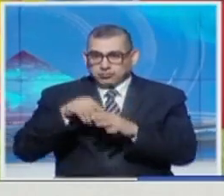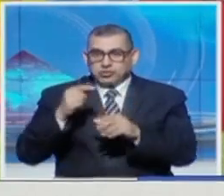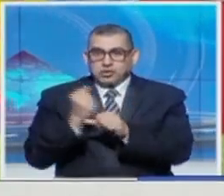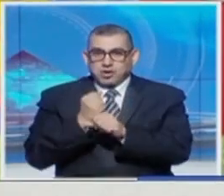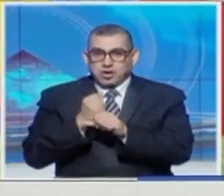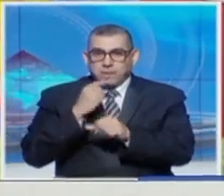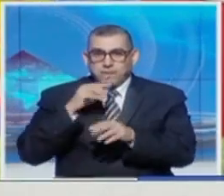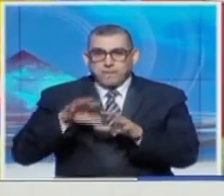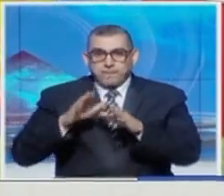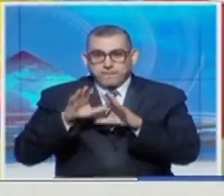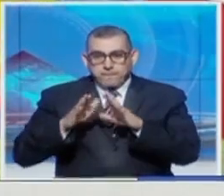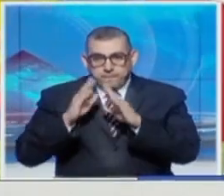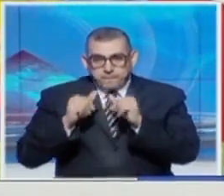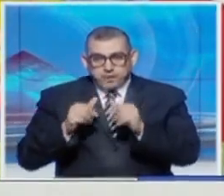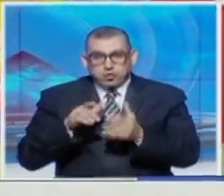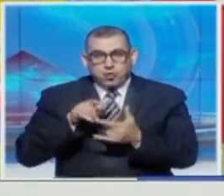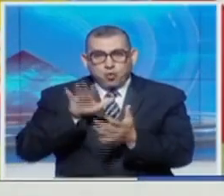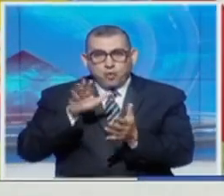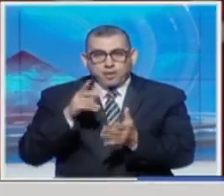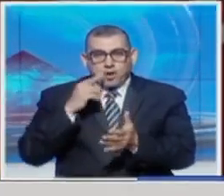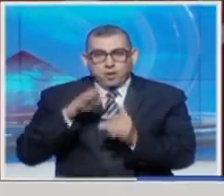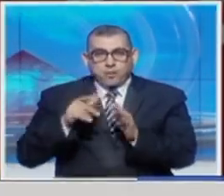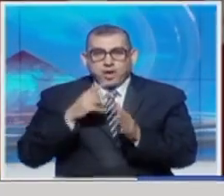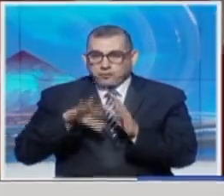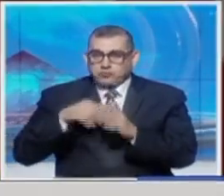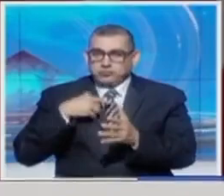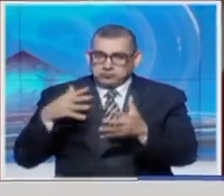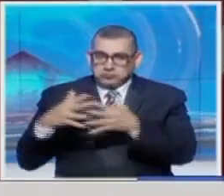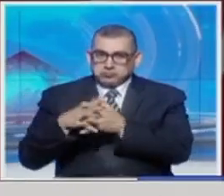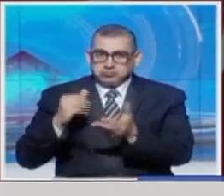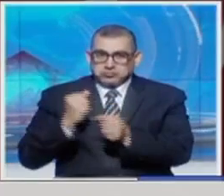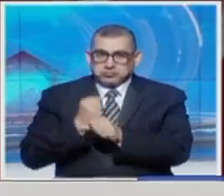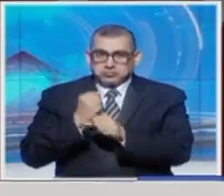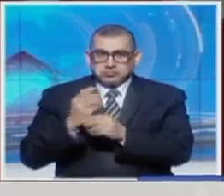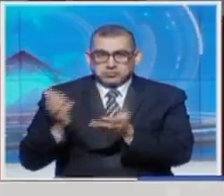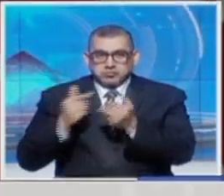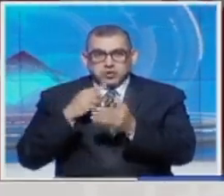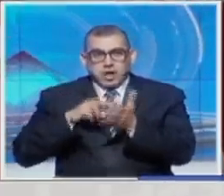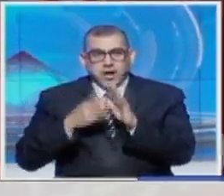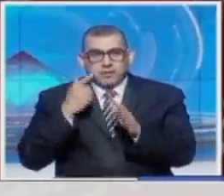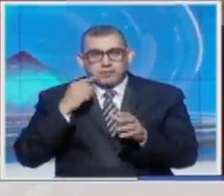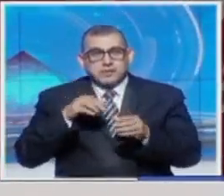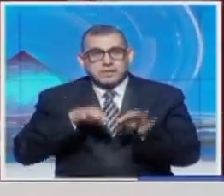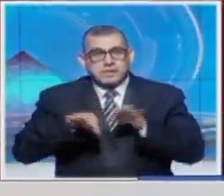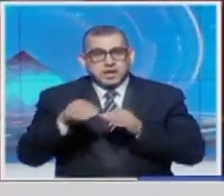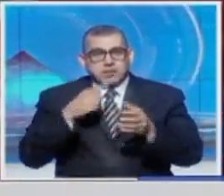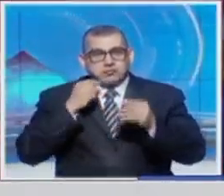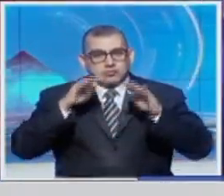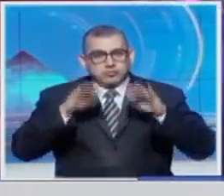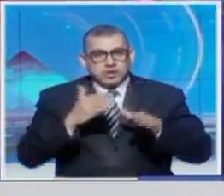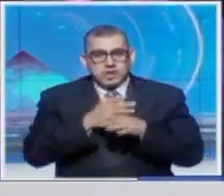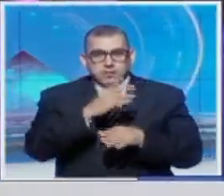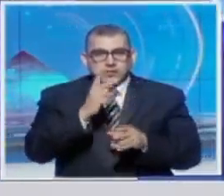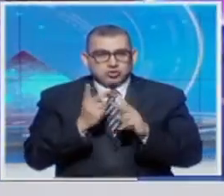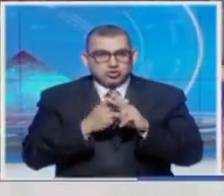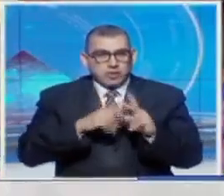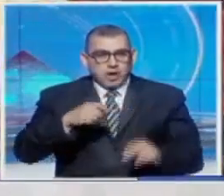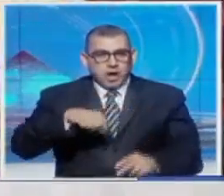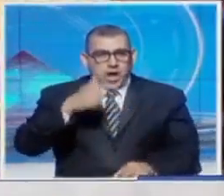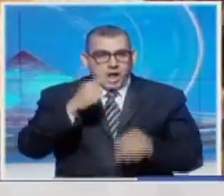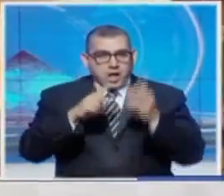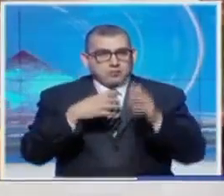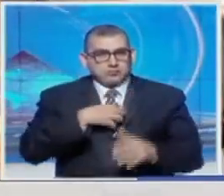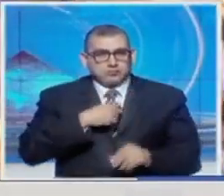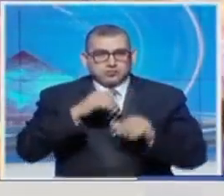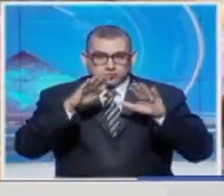زي المصرية للجملة والعامة للجملة والنيل. على كل فإن سياسة المعارض تأتي لتخفيف العبء عن المواطن في